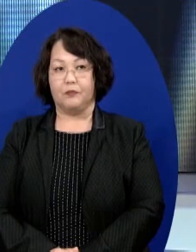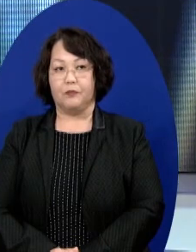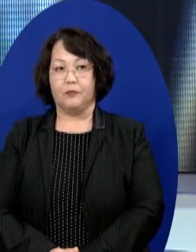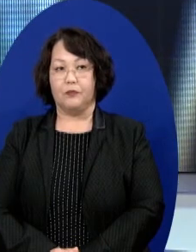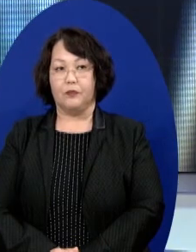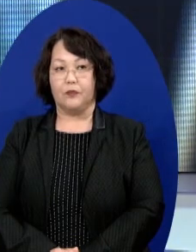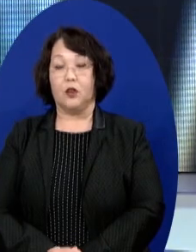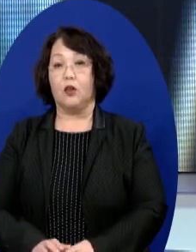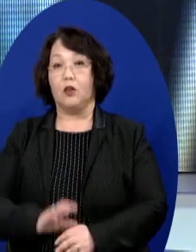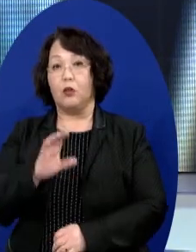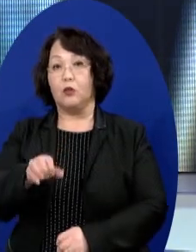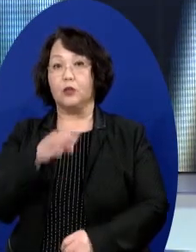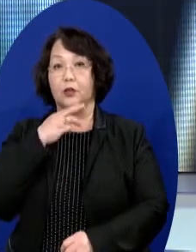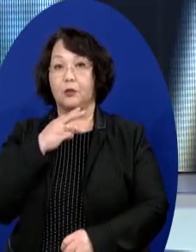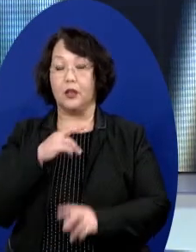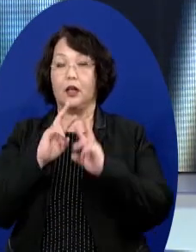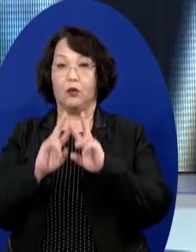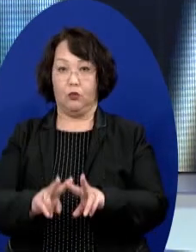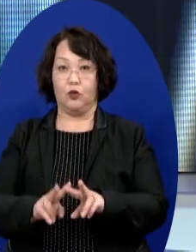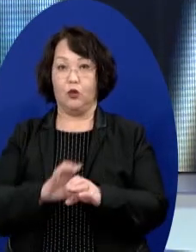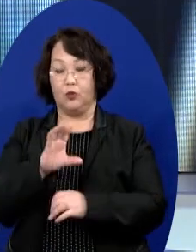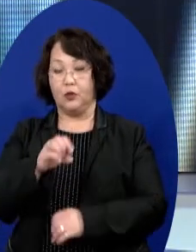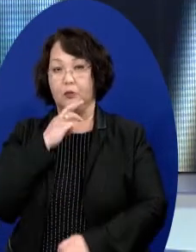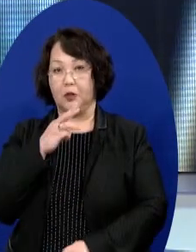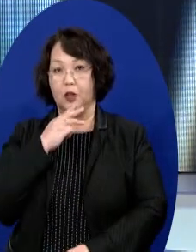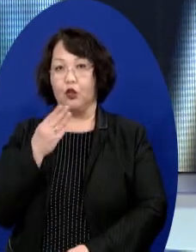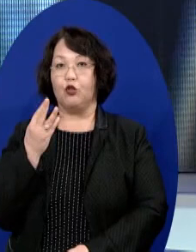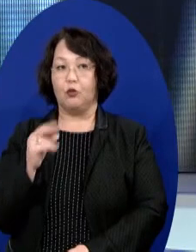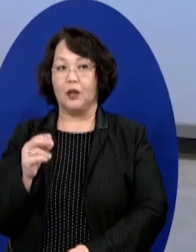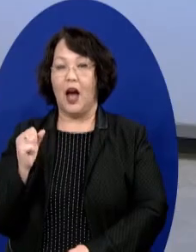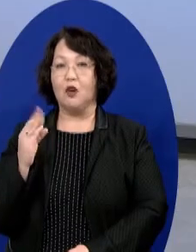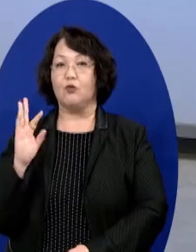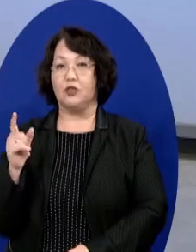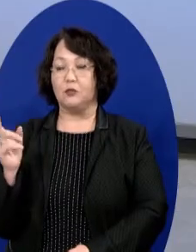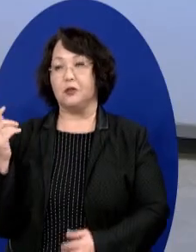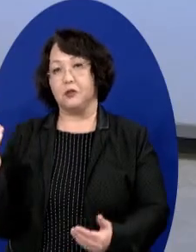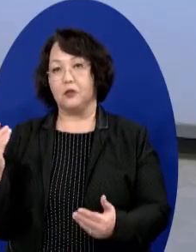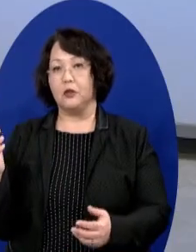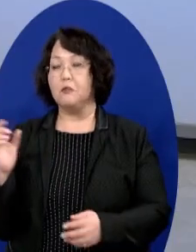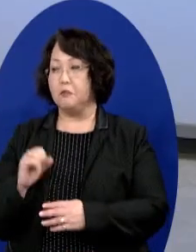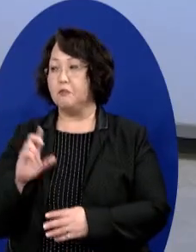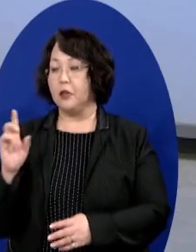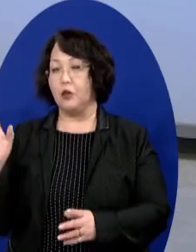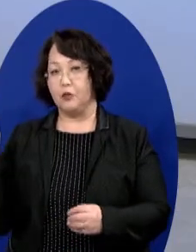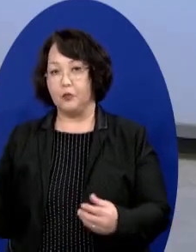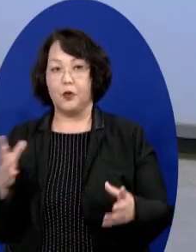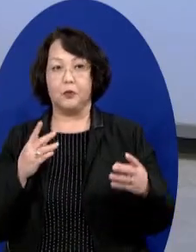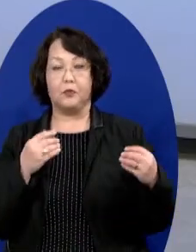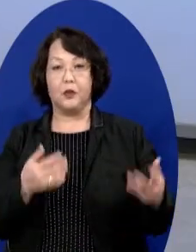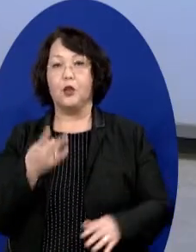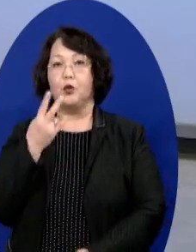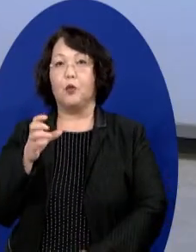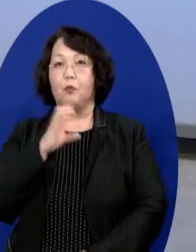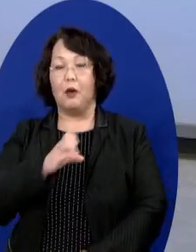Үзэгчдээ хөтөлбөрөөр бид олон улсын мэдээлэлээр үргэлжлүүлж байна. Өнөөдрийн олон улсын мэдээллийг манай томч Ариун Чим бүхэд бэлэн болсон байна. Орой мэдрэгээ. Орой мэдрэгээ. За тэгэхээр нэгдсэн үндэсний